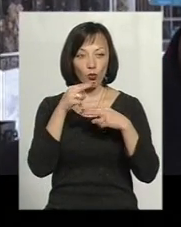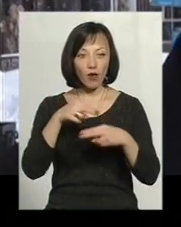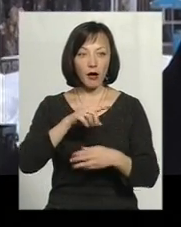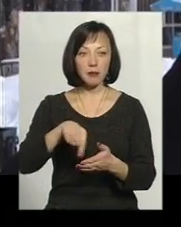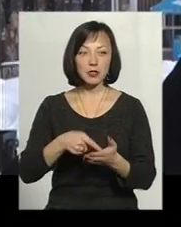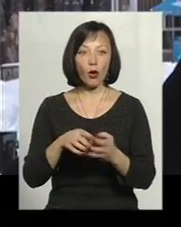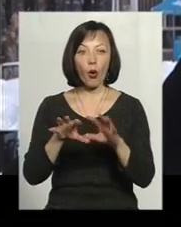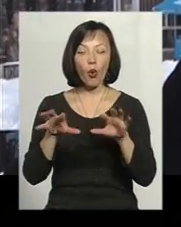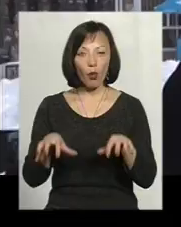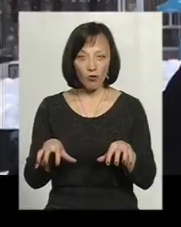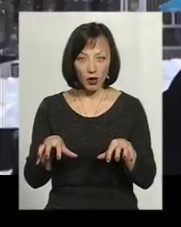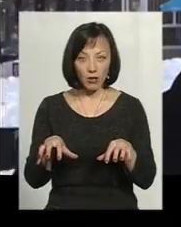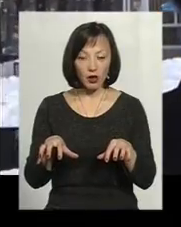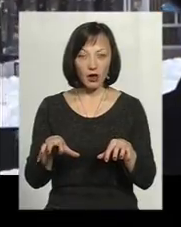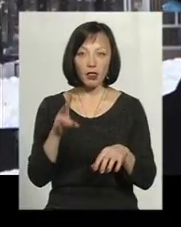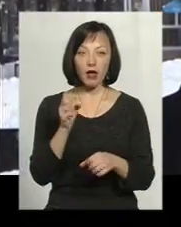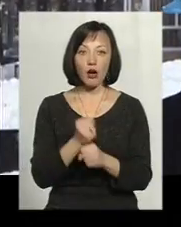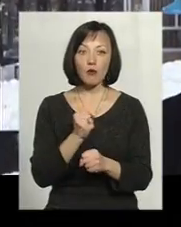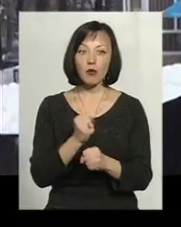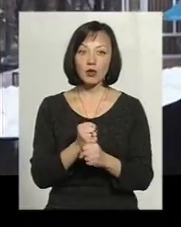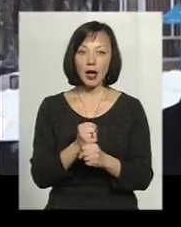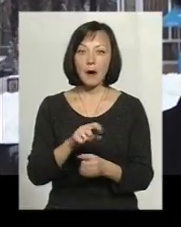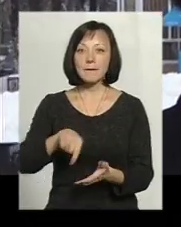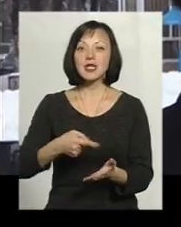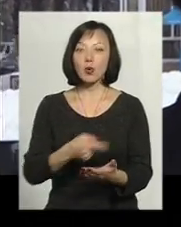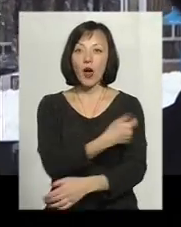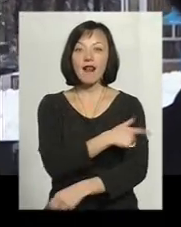міського голови на роботу міської лікарні.